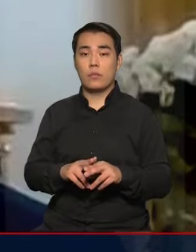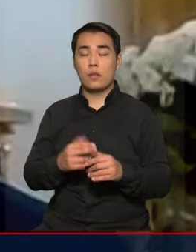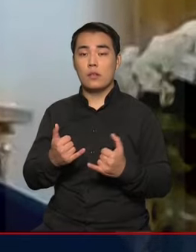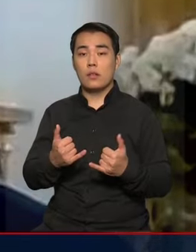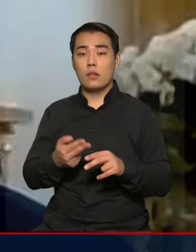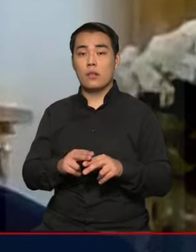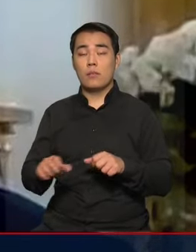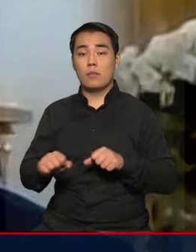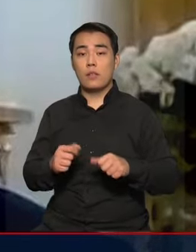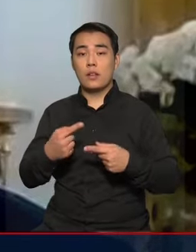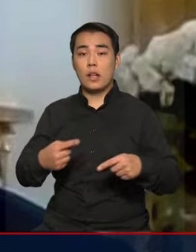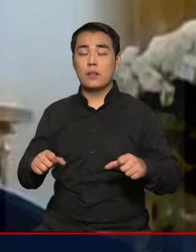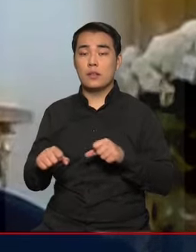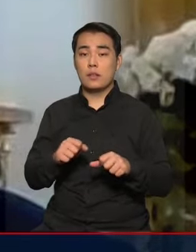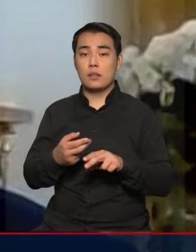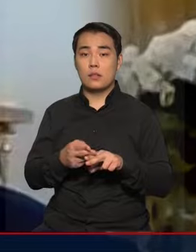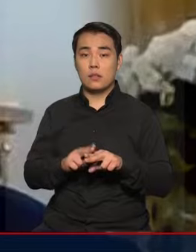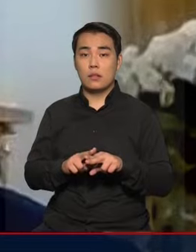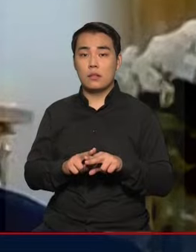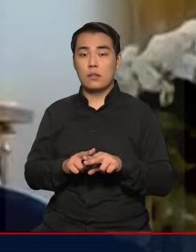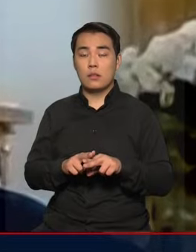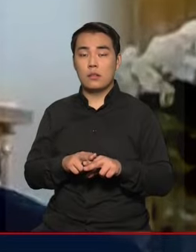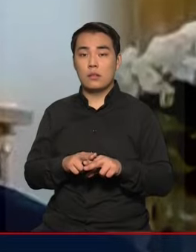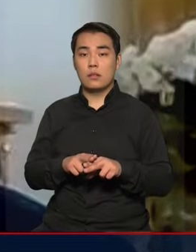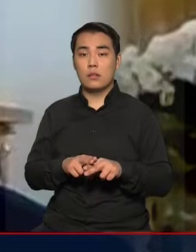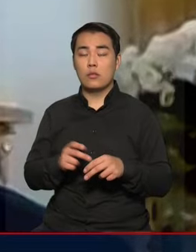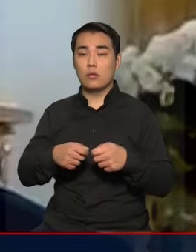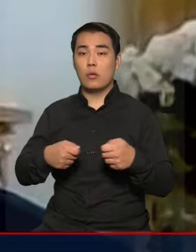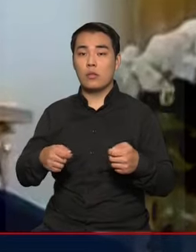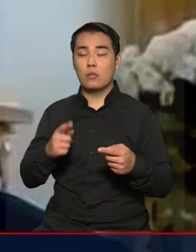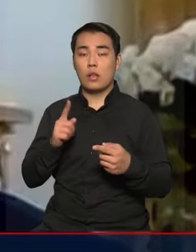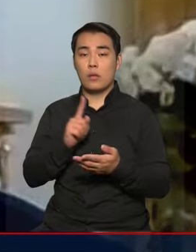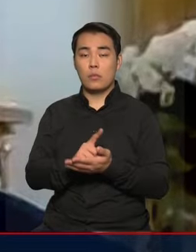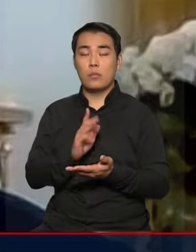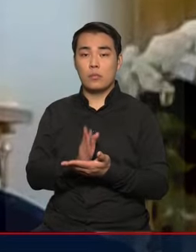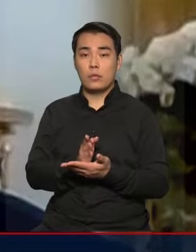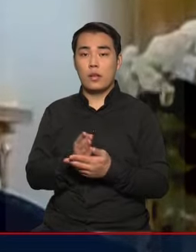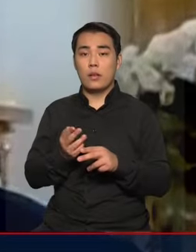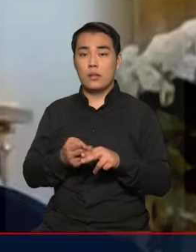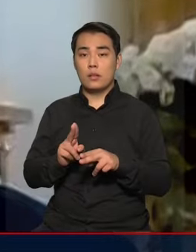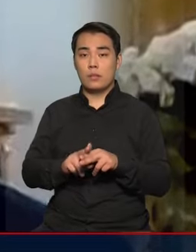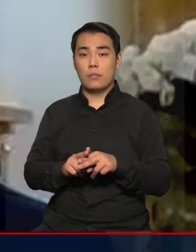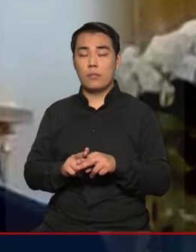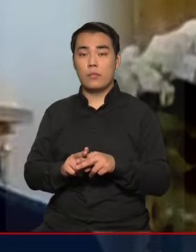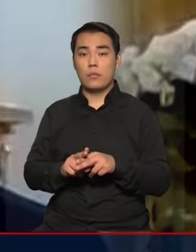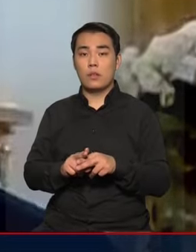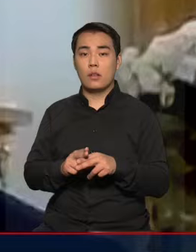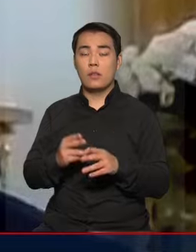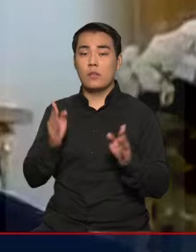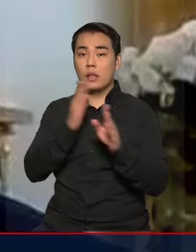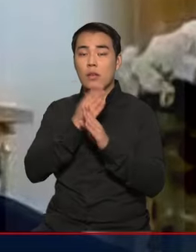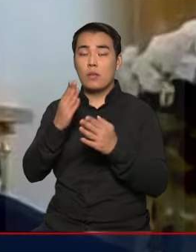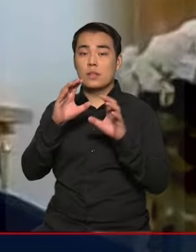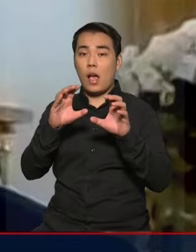дүмпу, қалған дүмпулер одан баяу болуға тиісті. Ол не табиғаттың